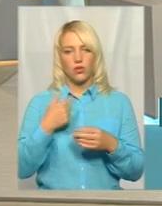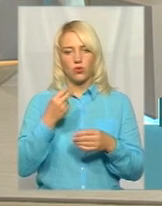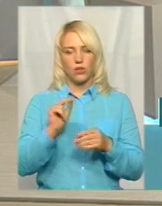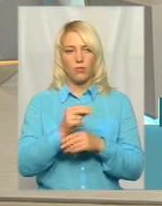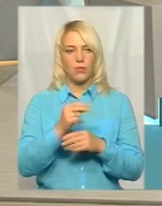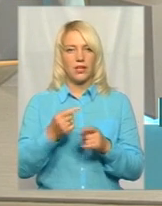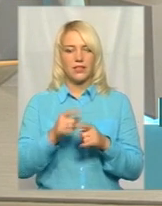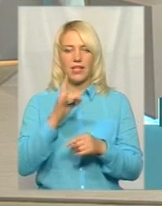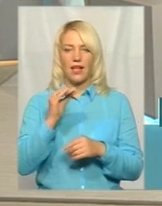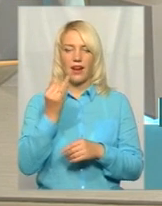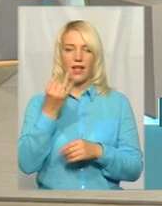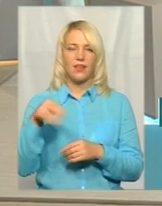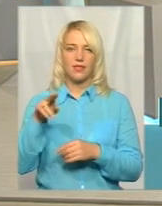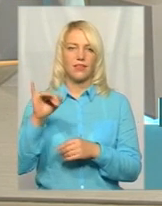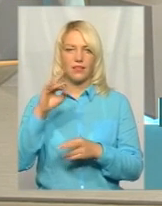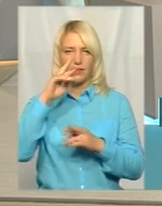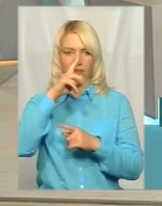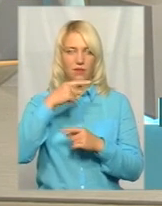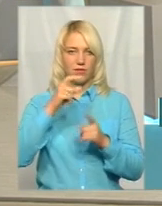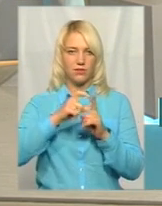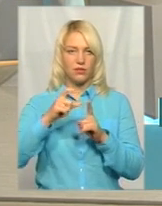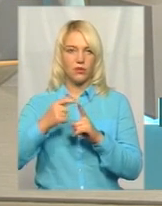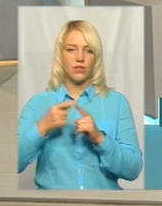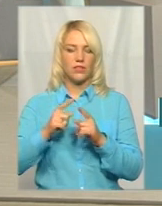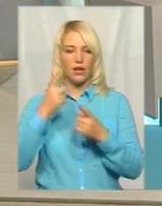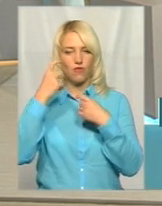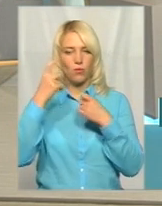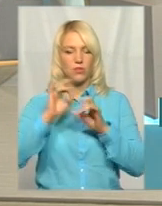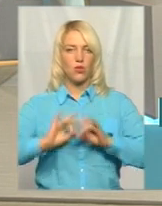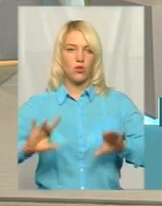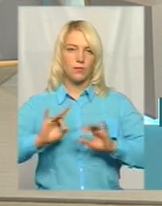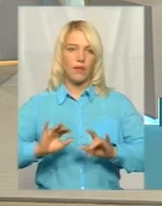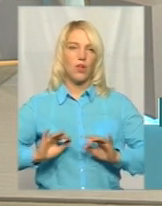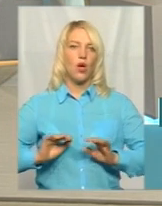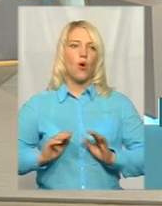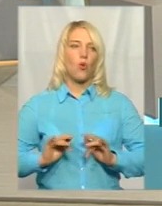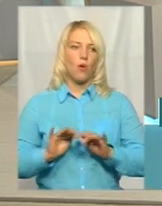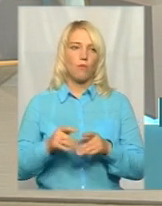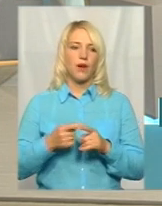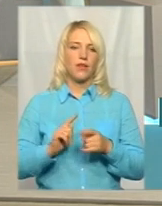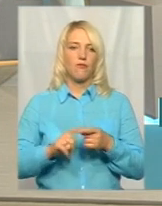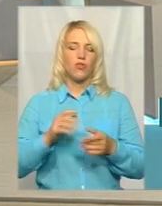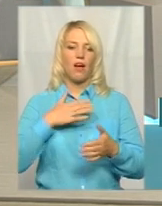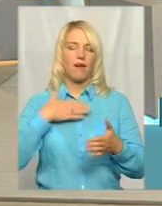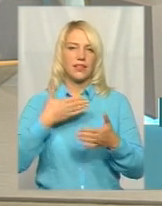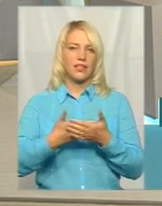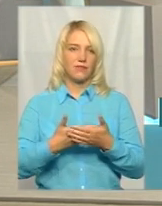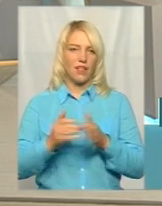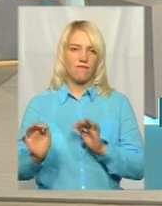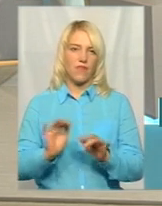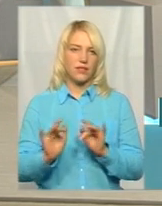вас. Це не рейди. Це відбувається інформаційно-роз'яснювальна кампанія. Зараз триває, зокрема, активна фаза її, скажімо